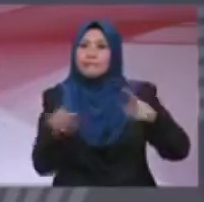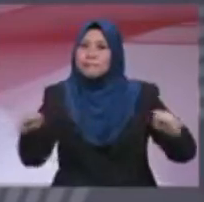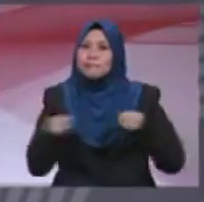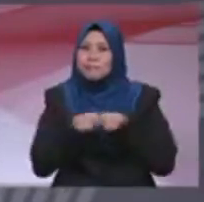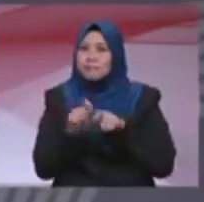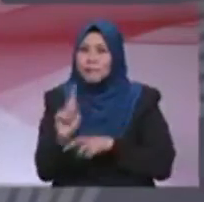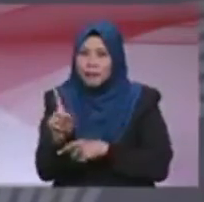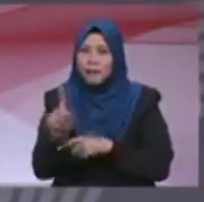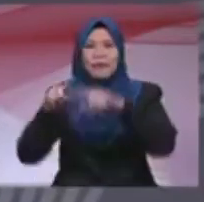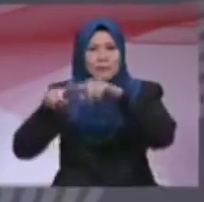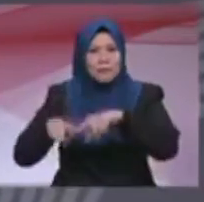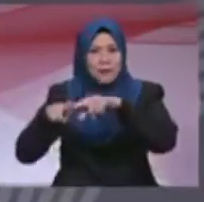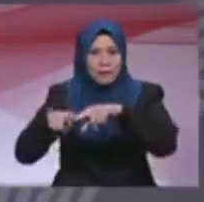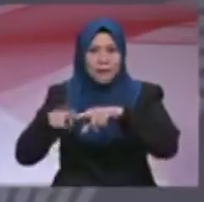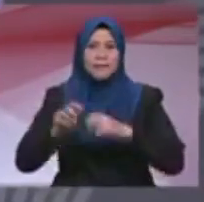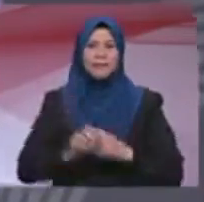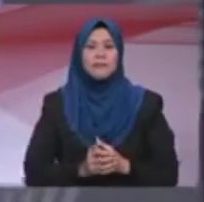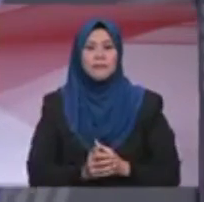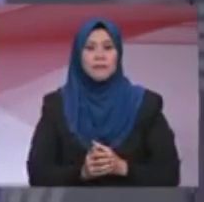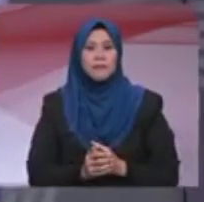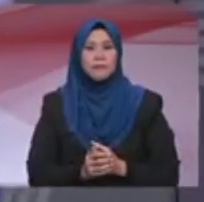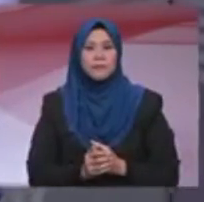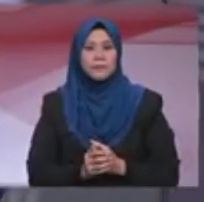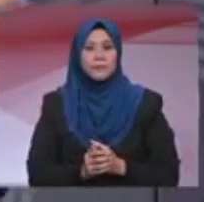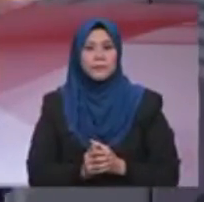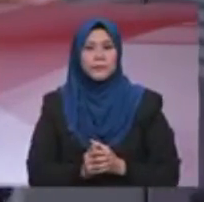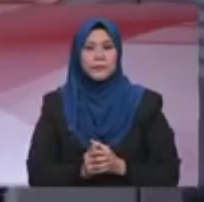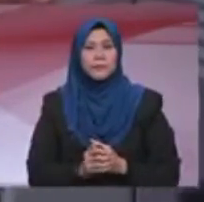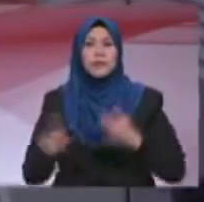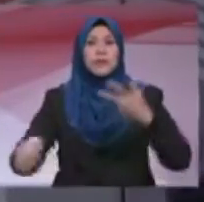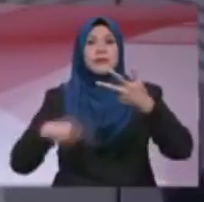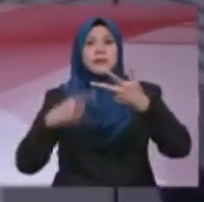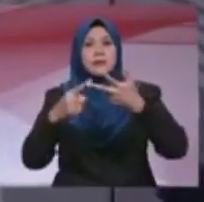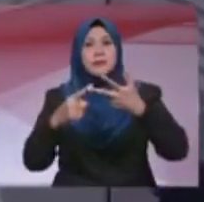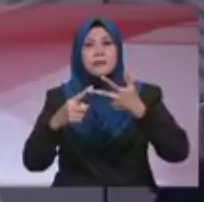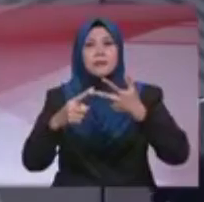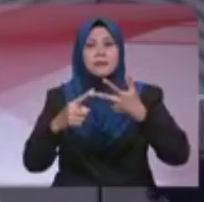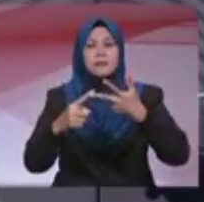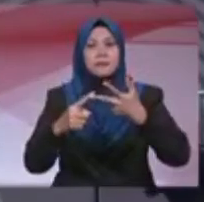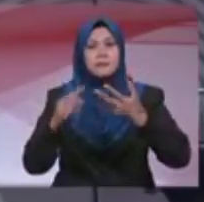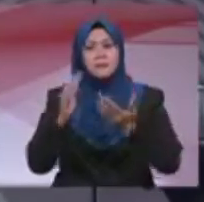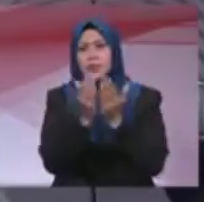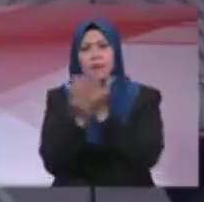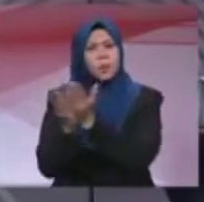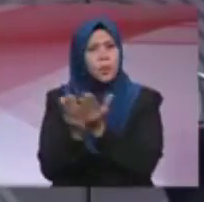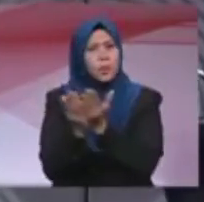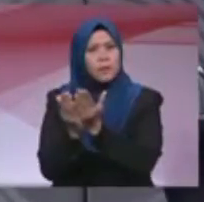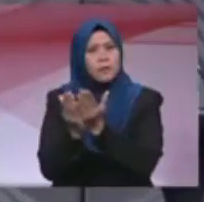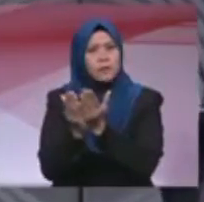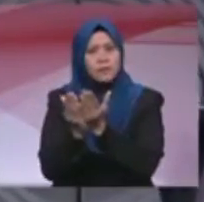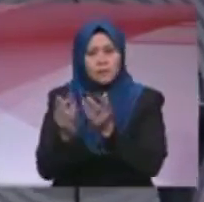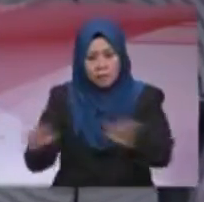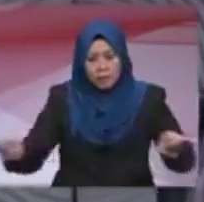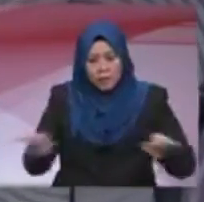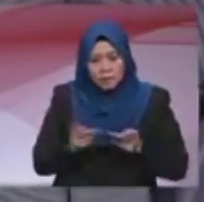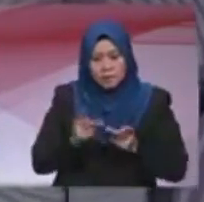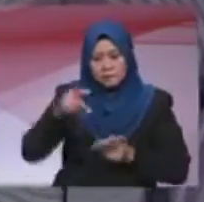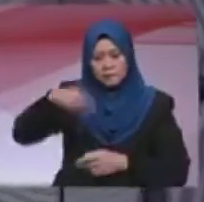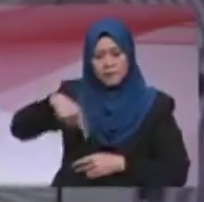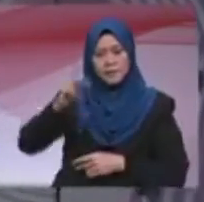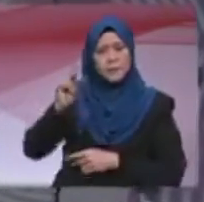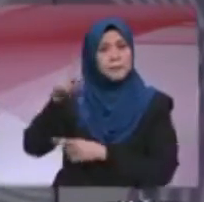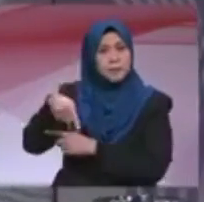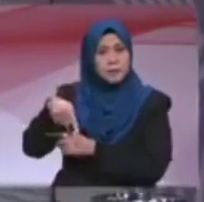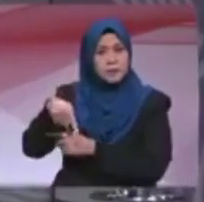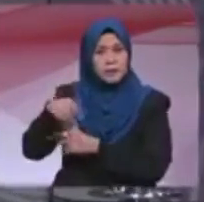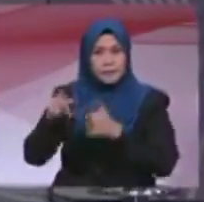Seterusnya adalah berkaitan dengan sekolah dalam kawasan PKP. Saya akan pergi satu persatu. Ya.